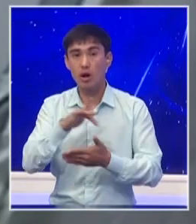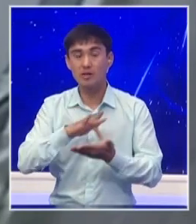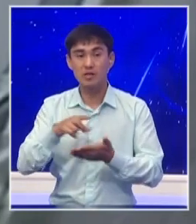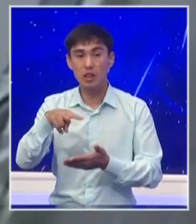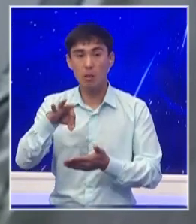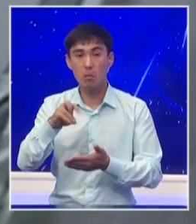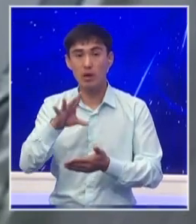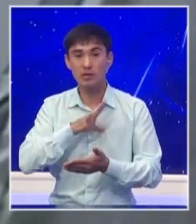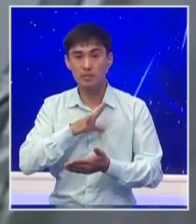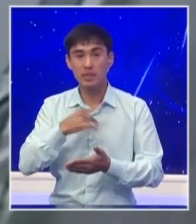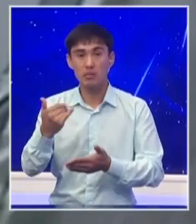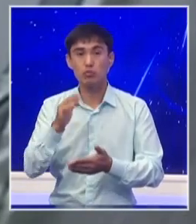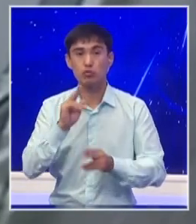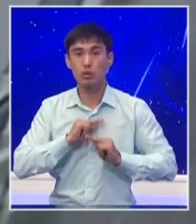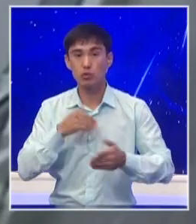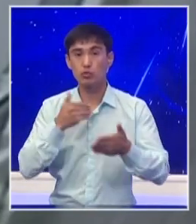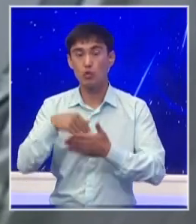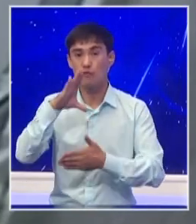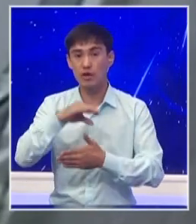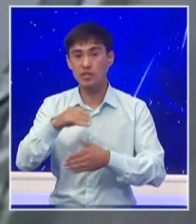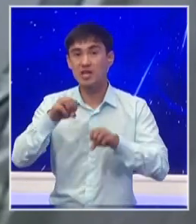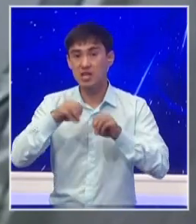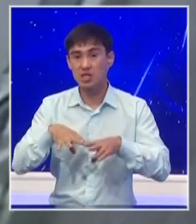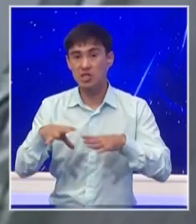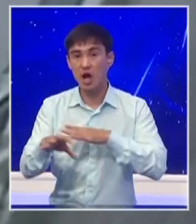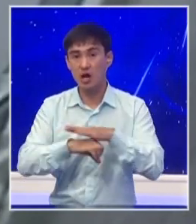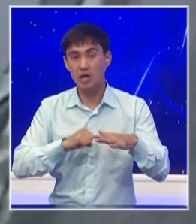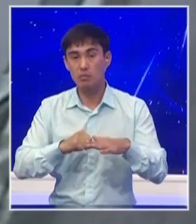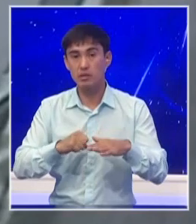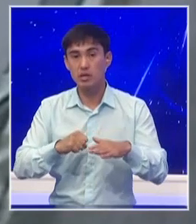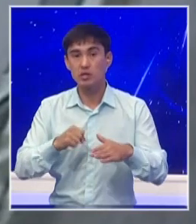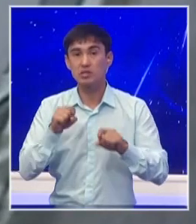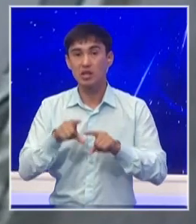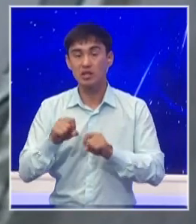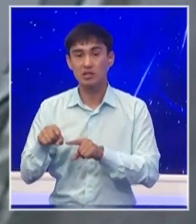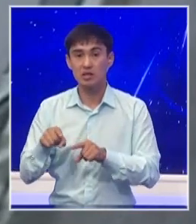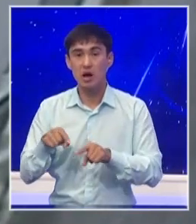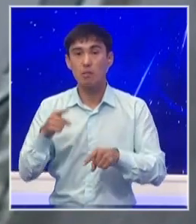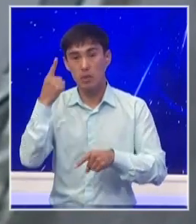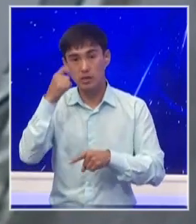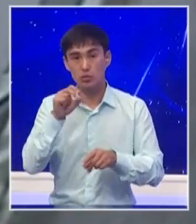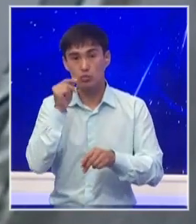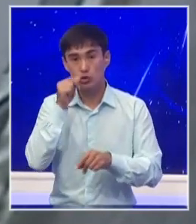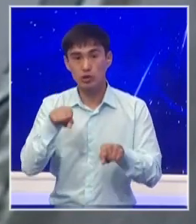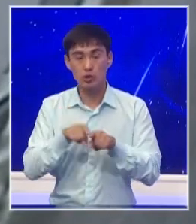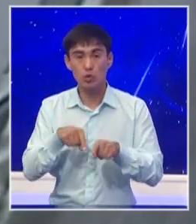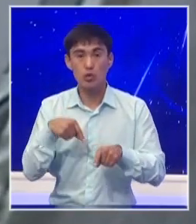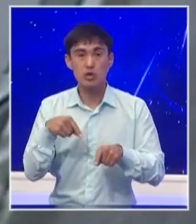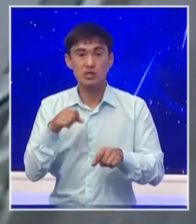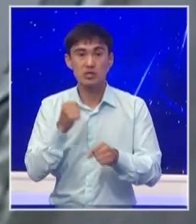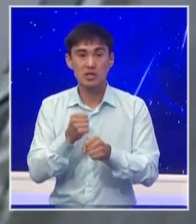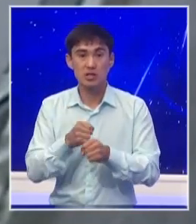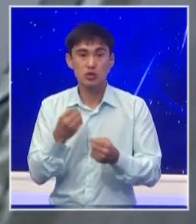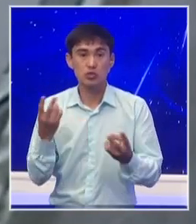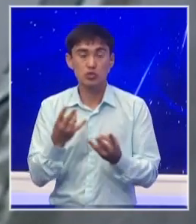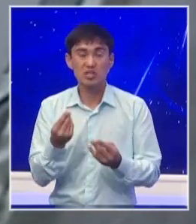узнал, что ломбард потерпевшего будет работать до вечера, решил ограбить пункт приема золотых изделий. Как пояснил мужчина, на такой шаг он пошел из-за